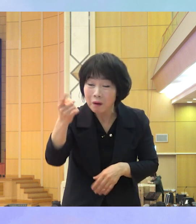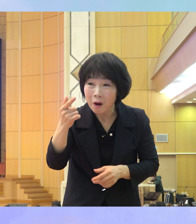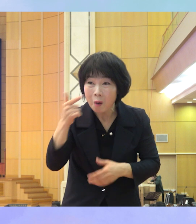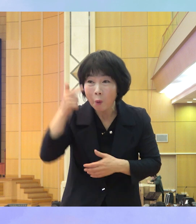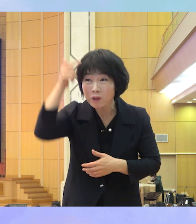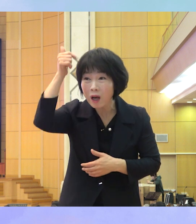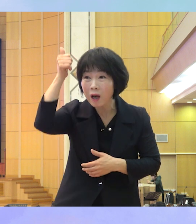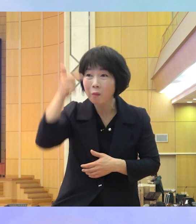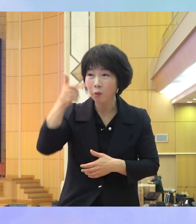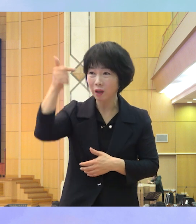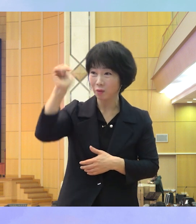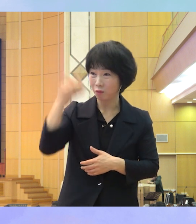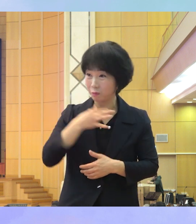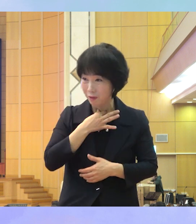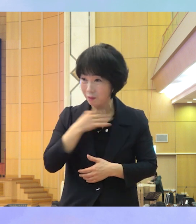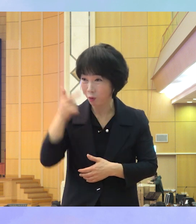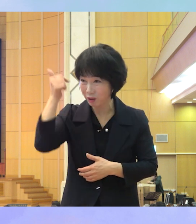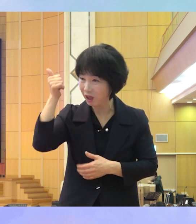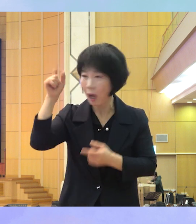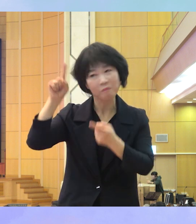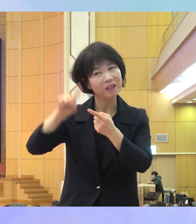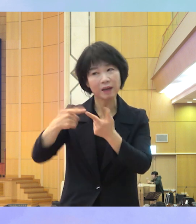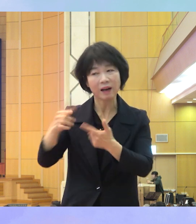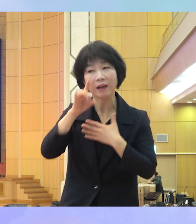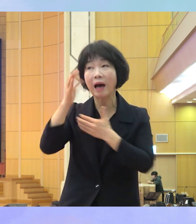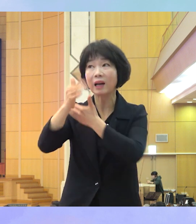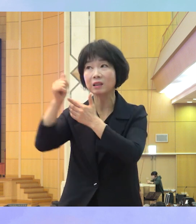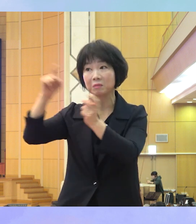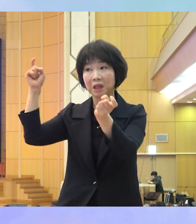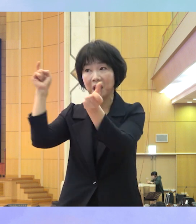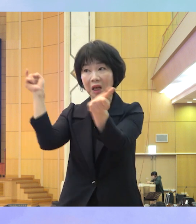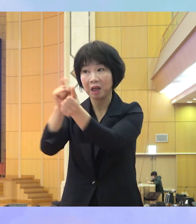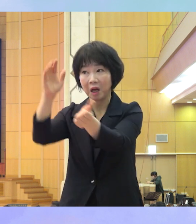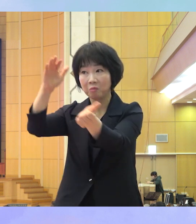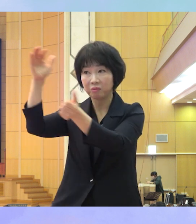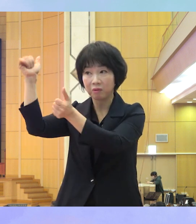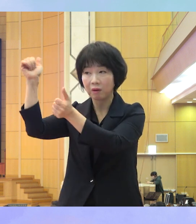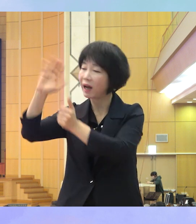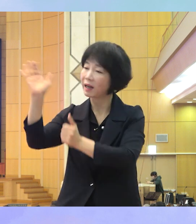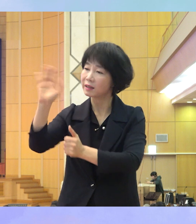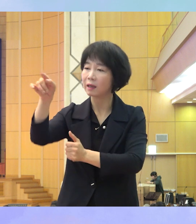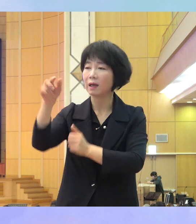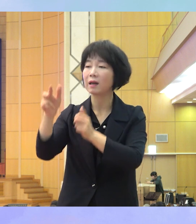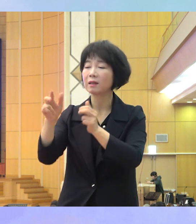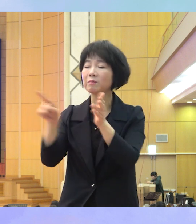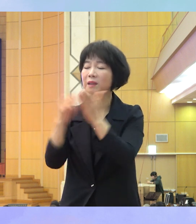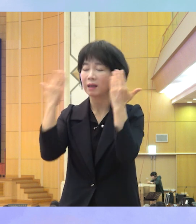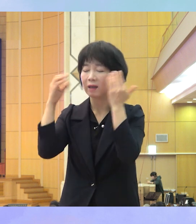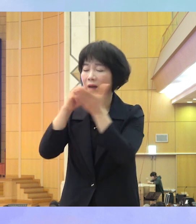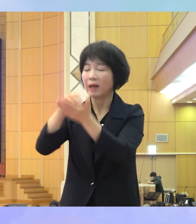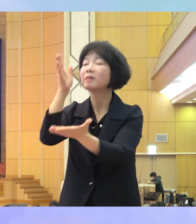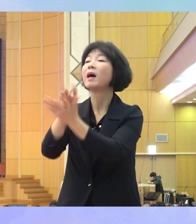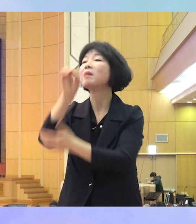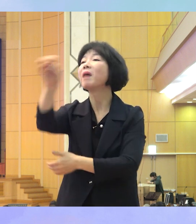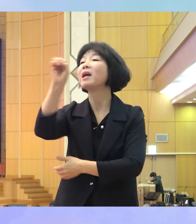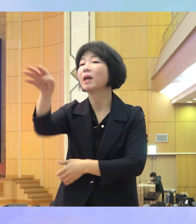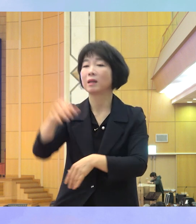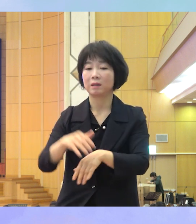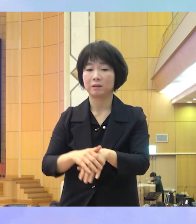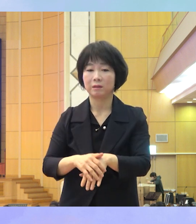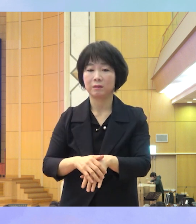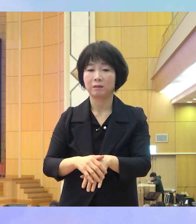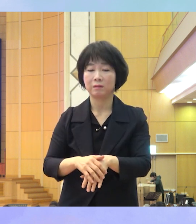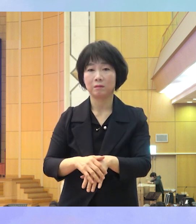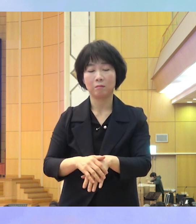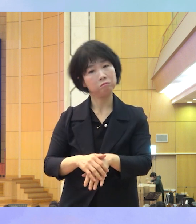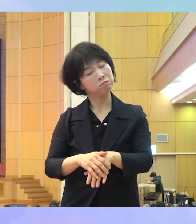목사 하지 마세요. 하나님 부르신 거 아니에요. 제가 그런 얘기를 하거든요. 근데